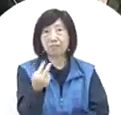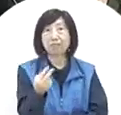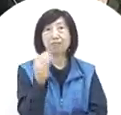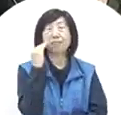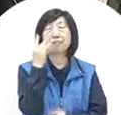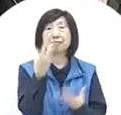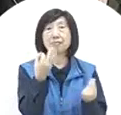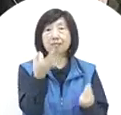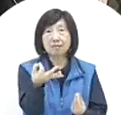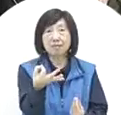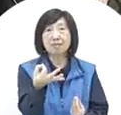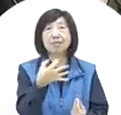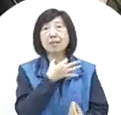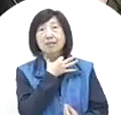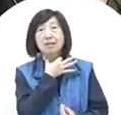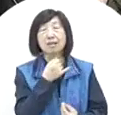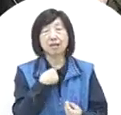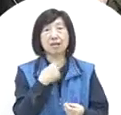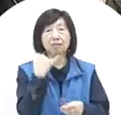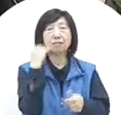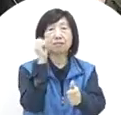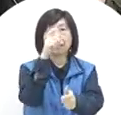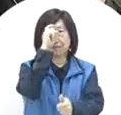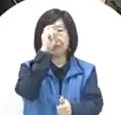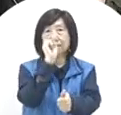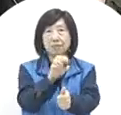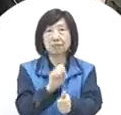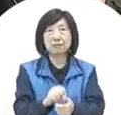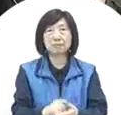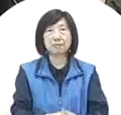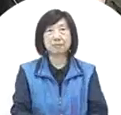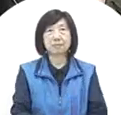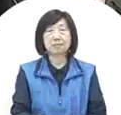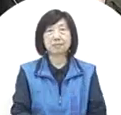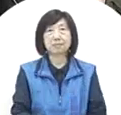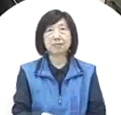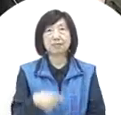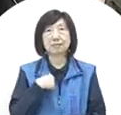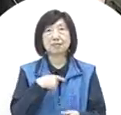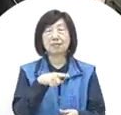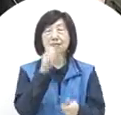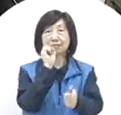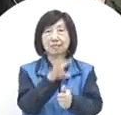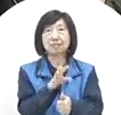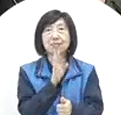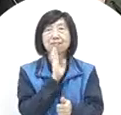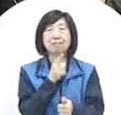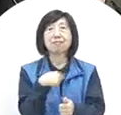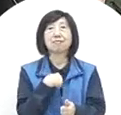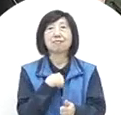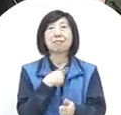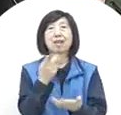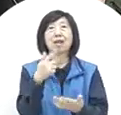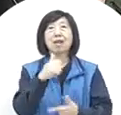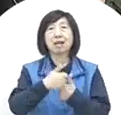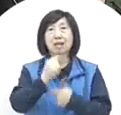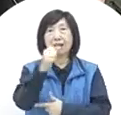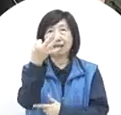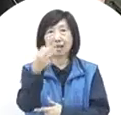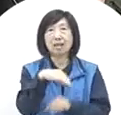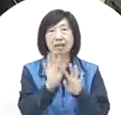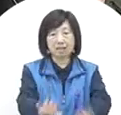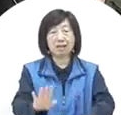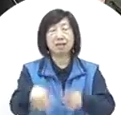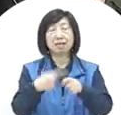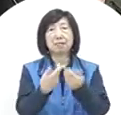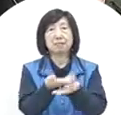没钱，我呢具体建议，我的建议款，我就让你发，你今年就开始发。